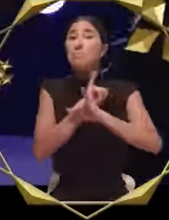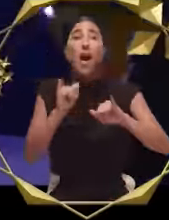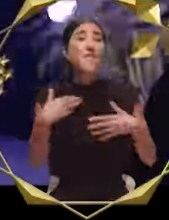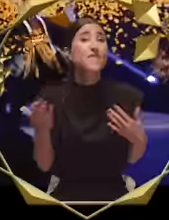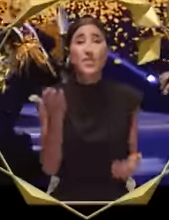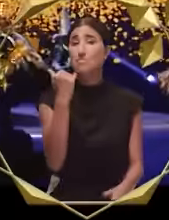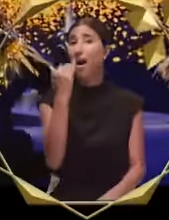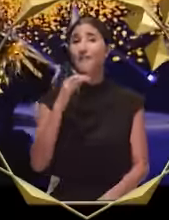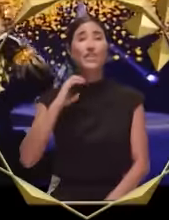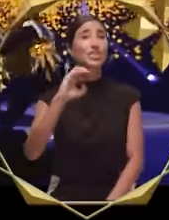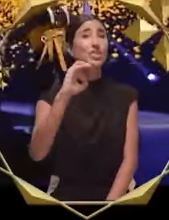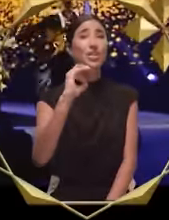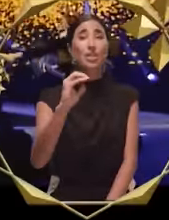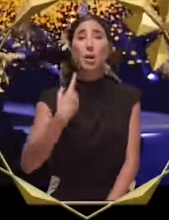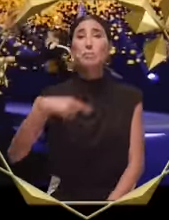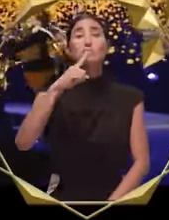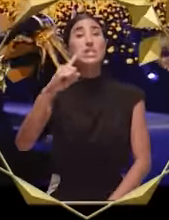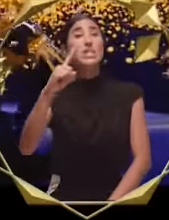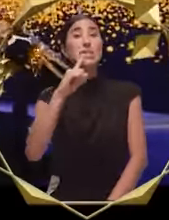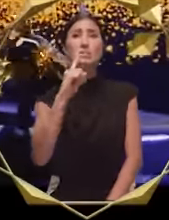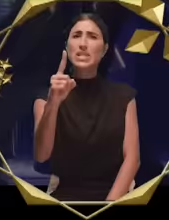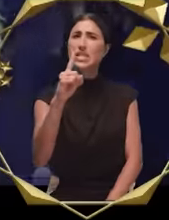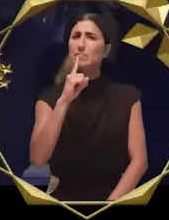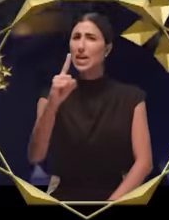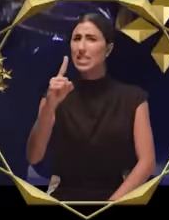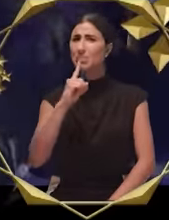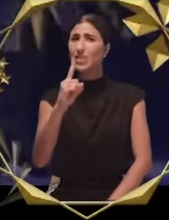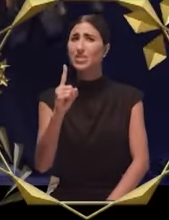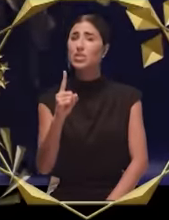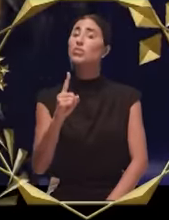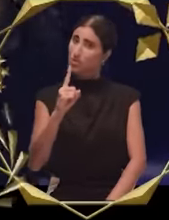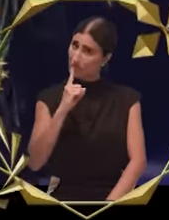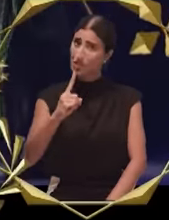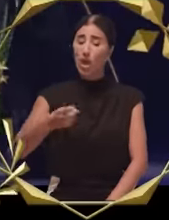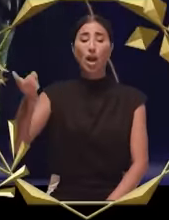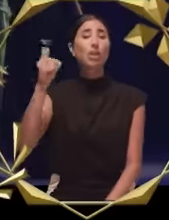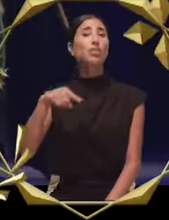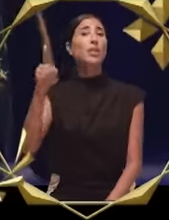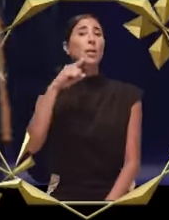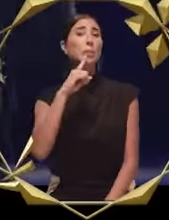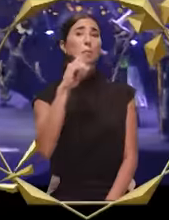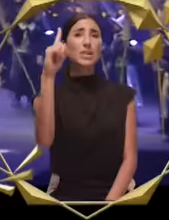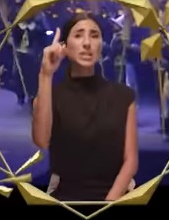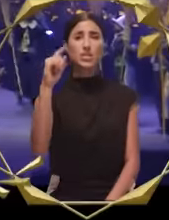لدي لكن لكن لكن هناك دوما لكن